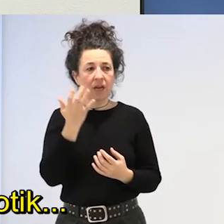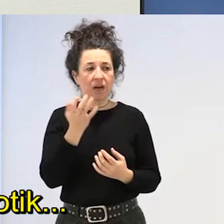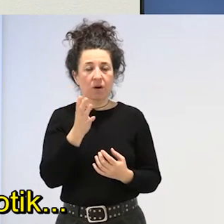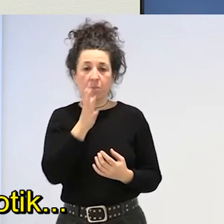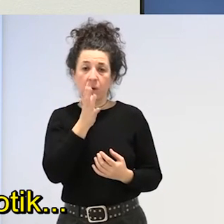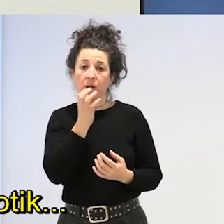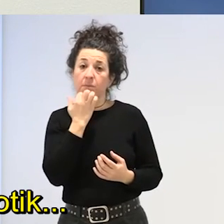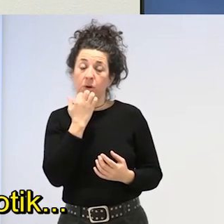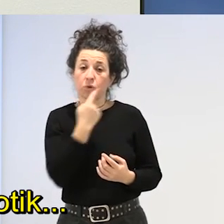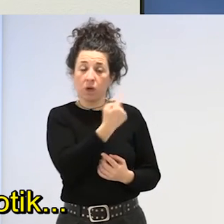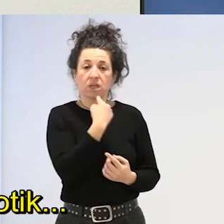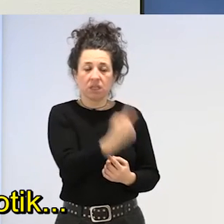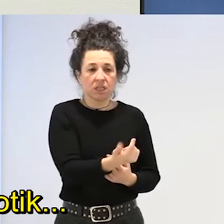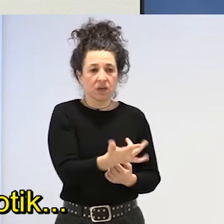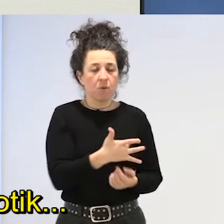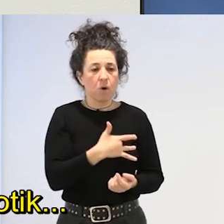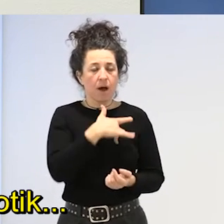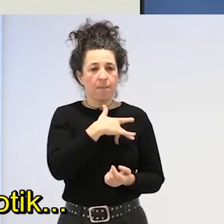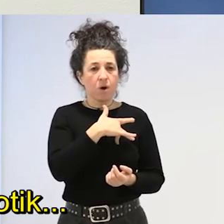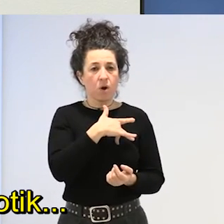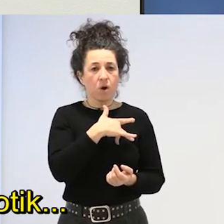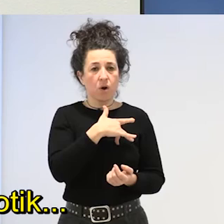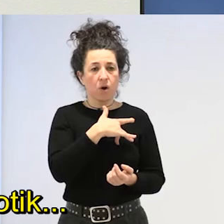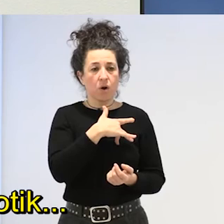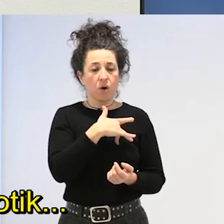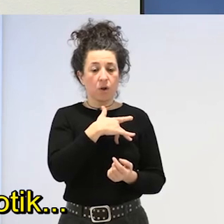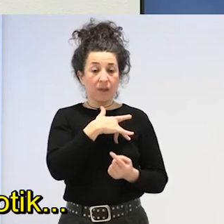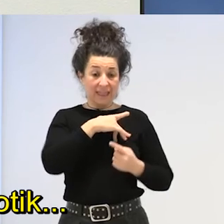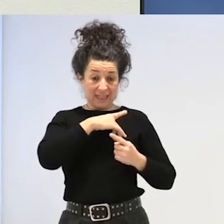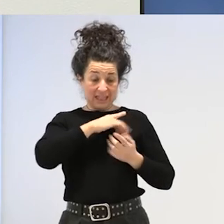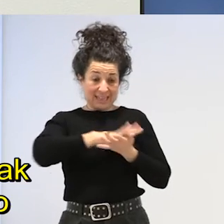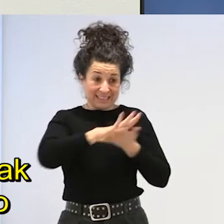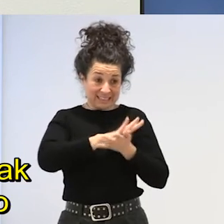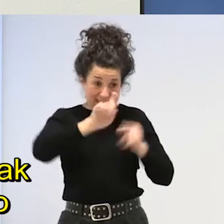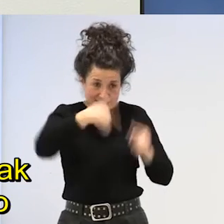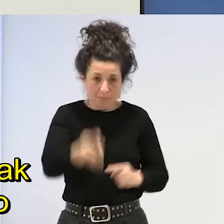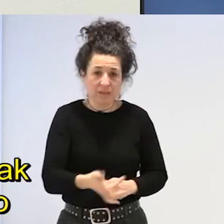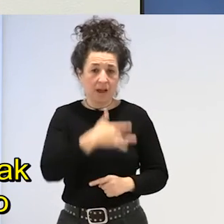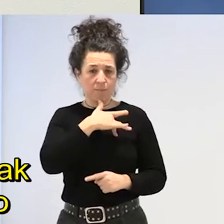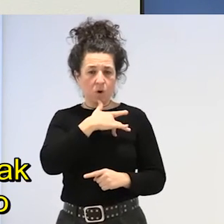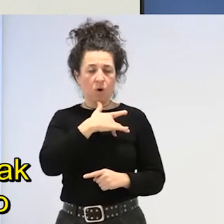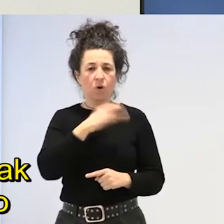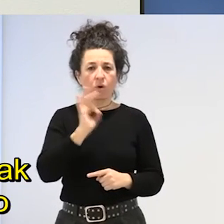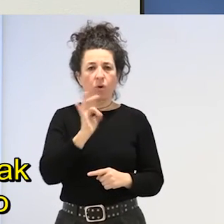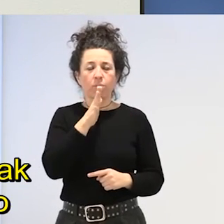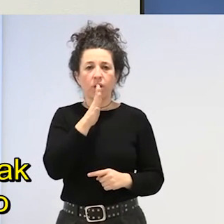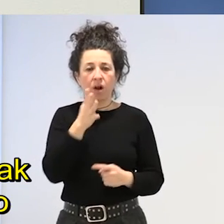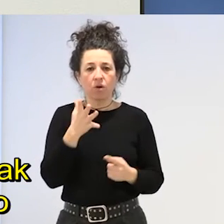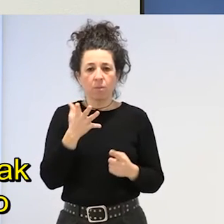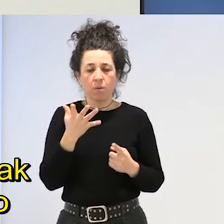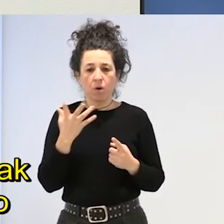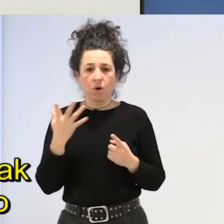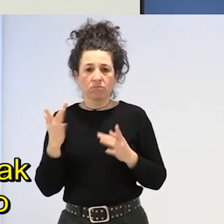duzu maitasuna hori hondamendiaren ondotik edo bai. Nolapait elkarren